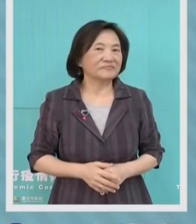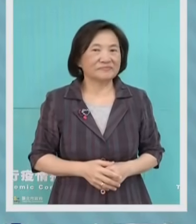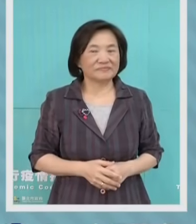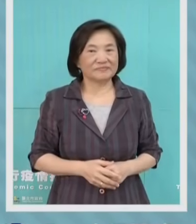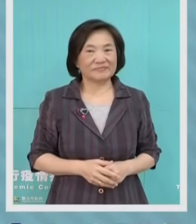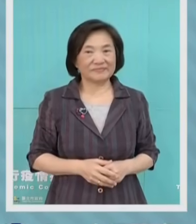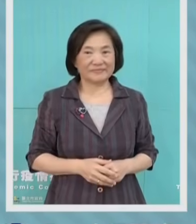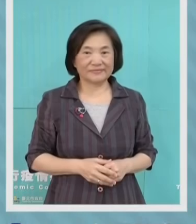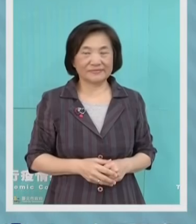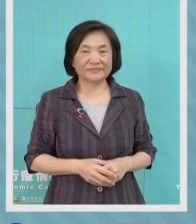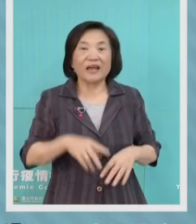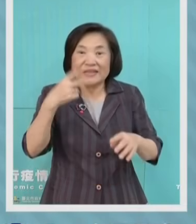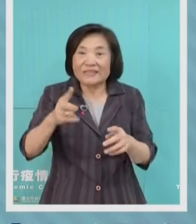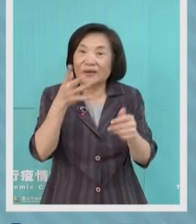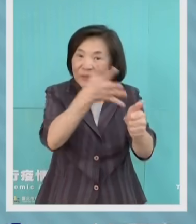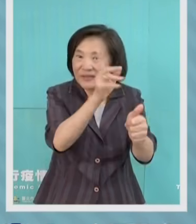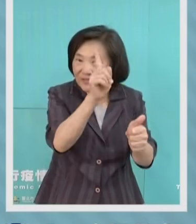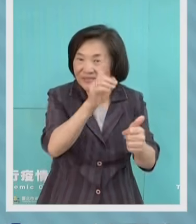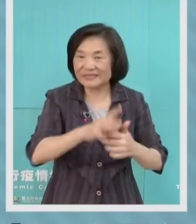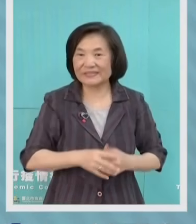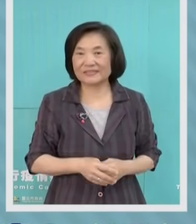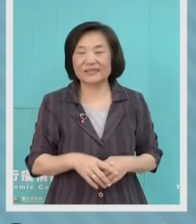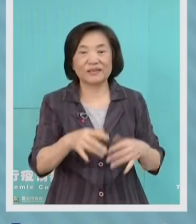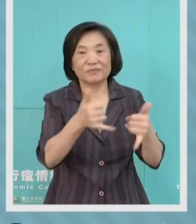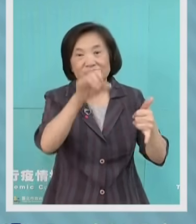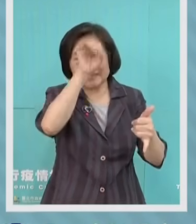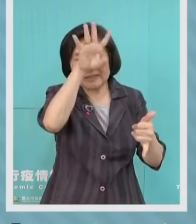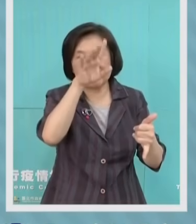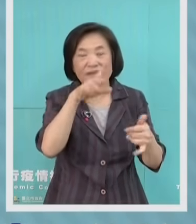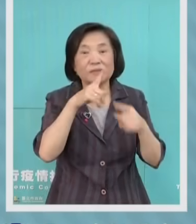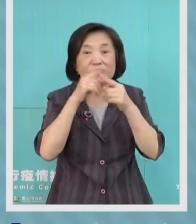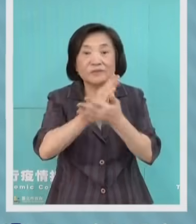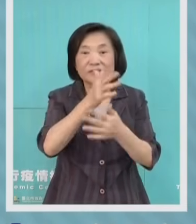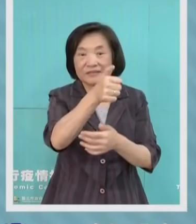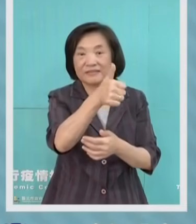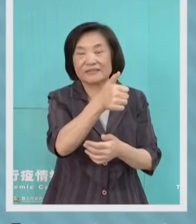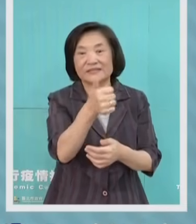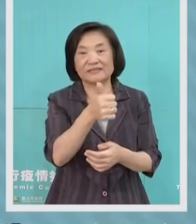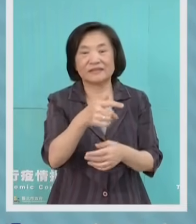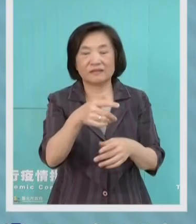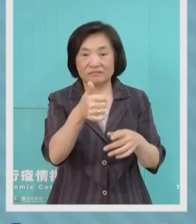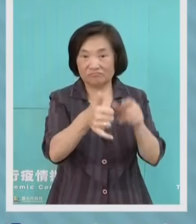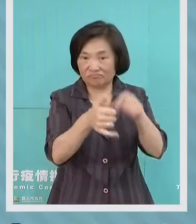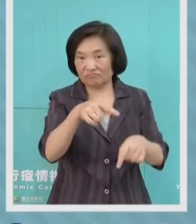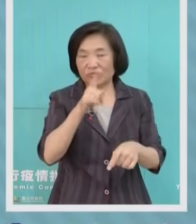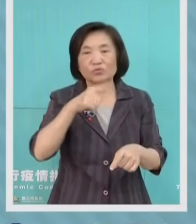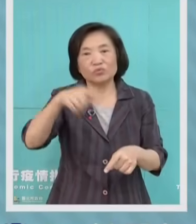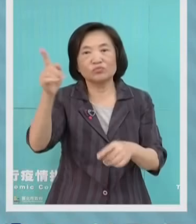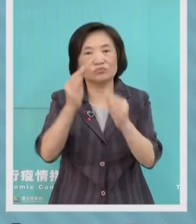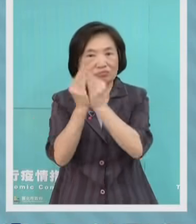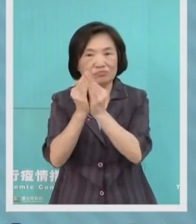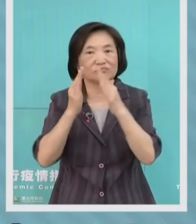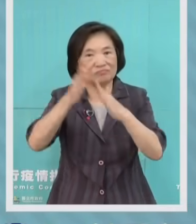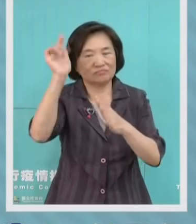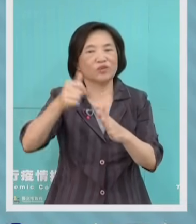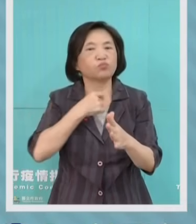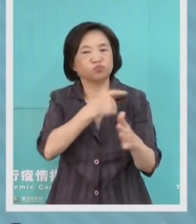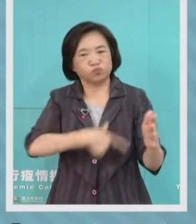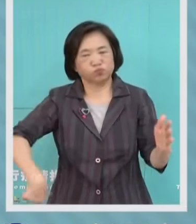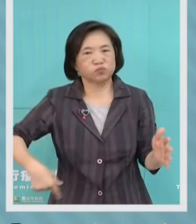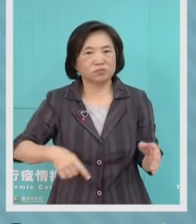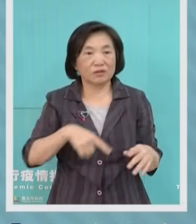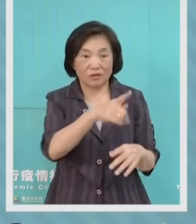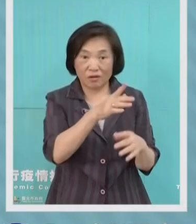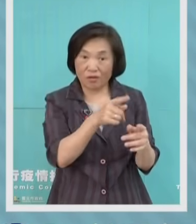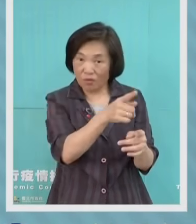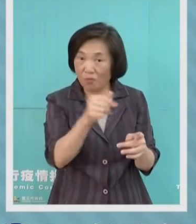还是有一个问题要问一下，就是民众党秘书长谢立功他一度表态说要参选桃园市长，那这有没有获